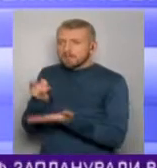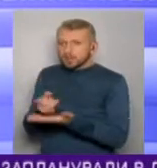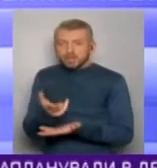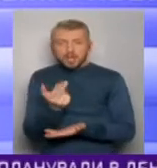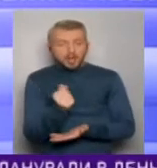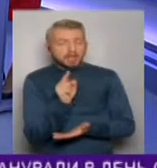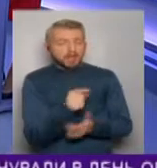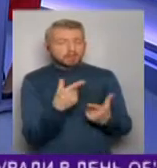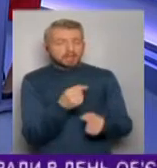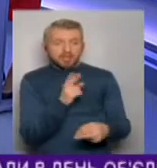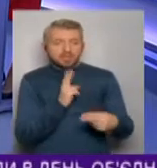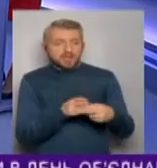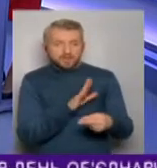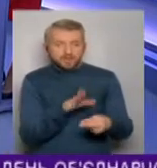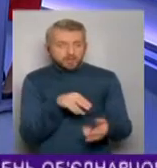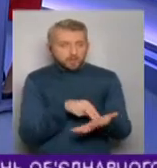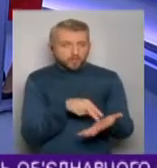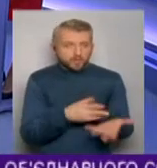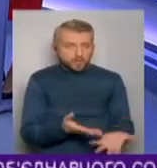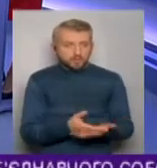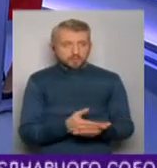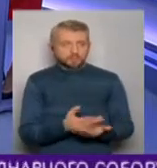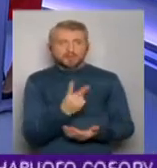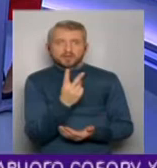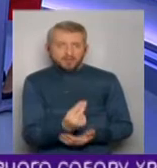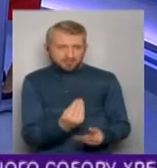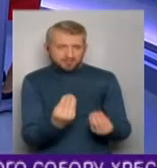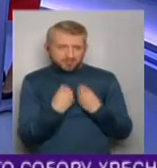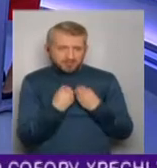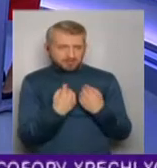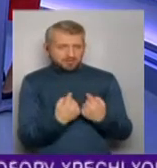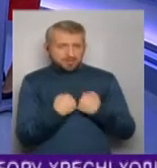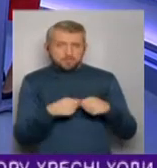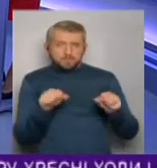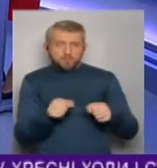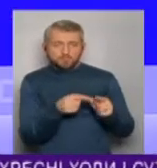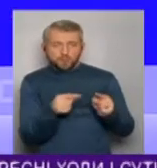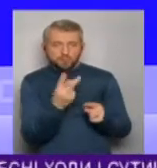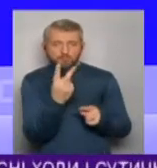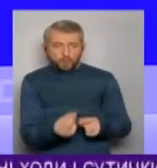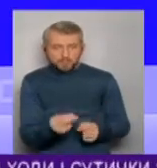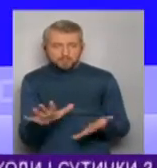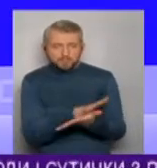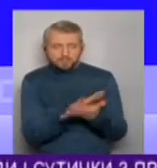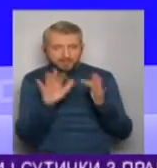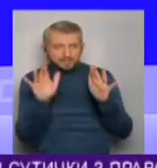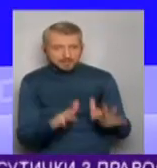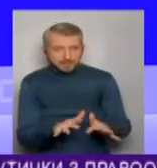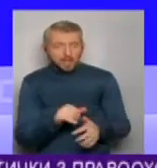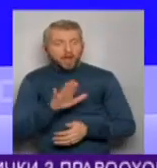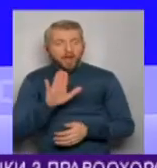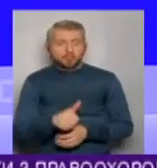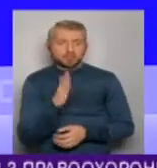не заважають, правильно сказати, паркування. Буквально два дні. Дайте нам, будь ласка, можливість протягом двох днів прибрати сніг. І потім